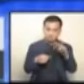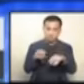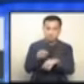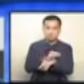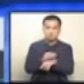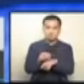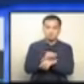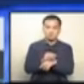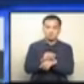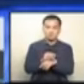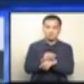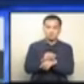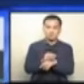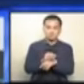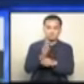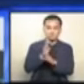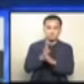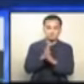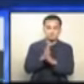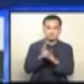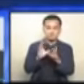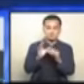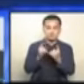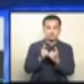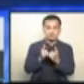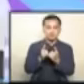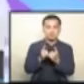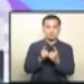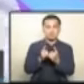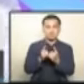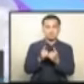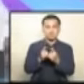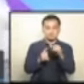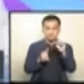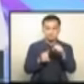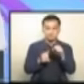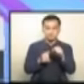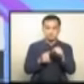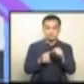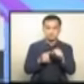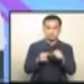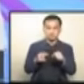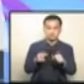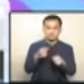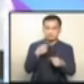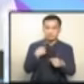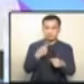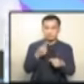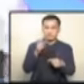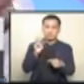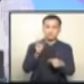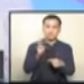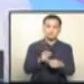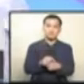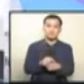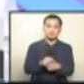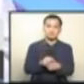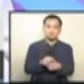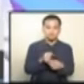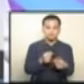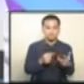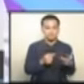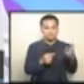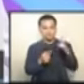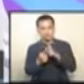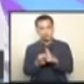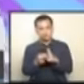sa... Ano po ba yung bus company? Bus company po. Ako na lang po, para mapabilis. Dumating po